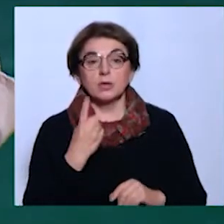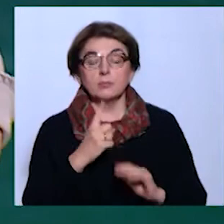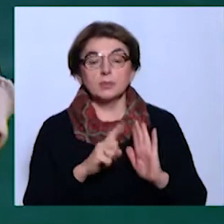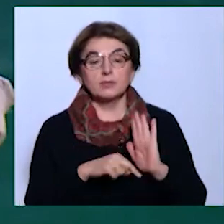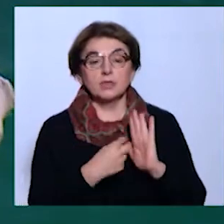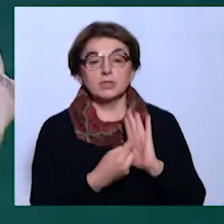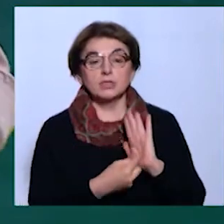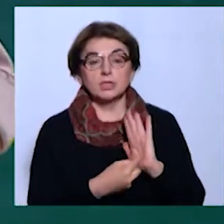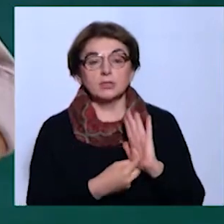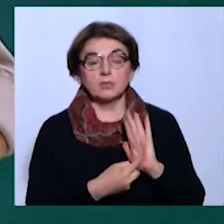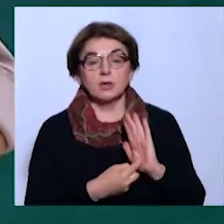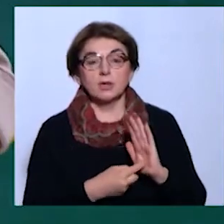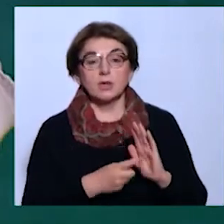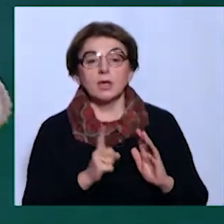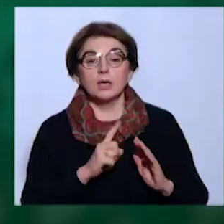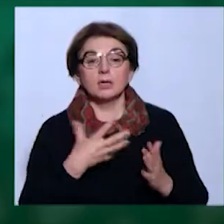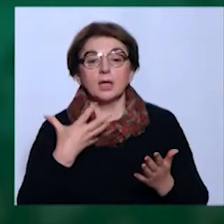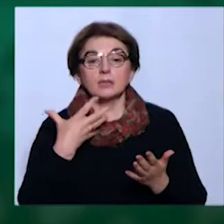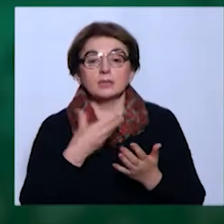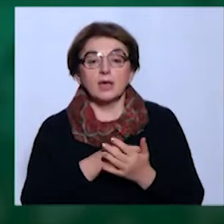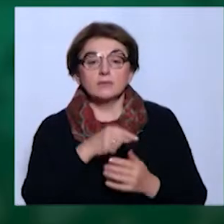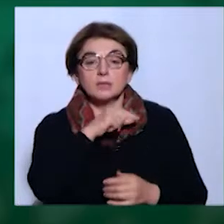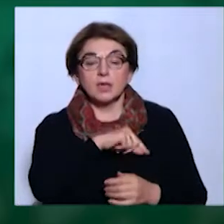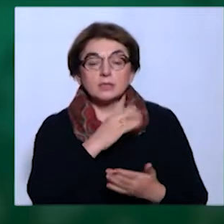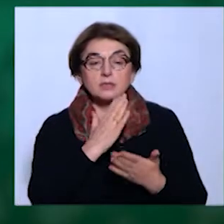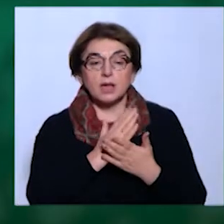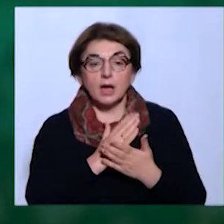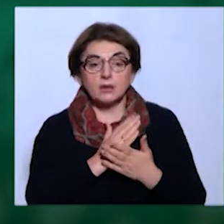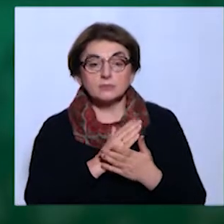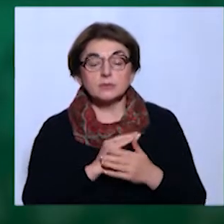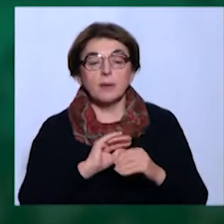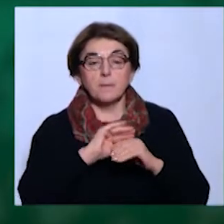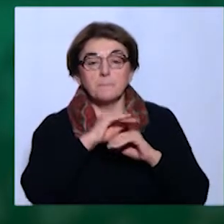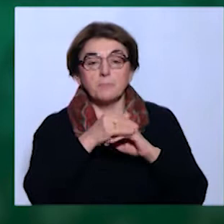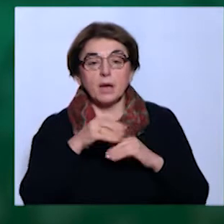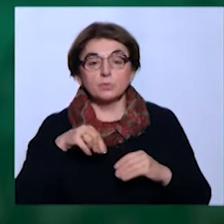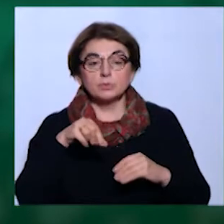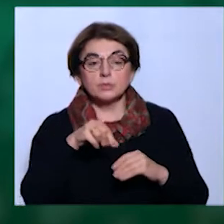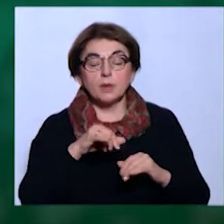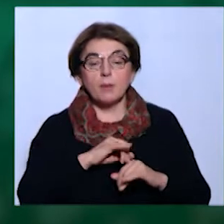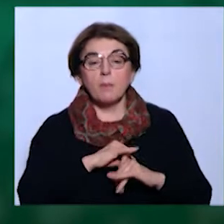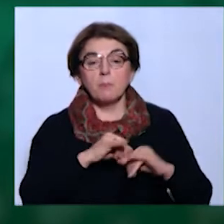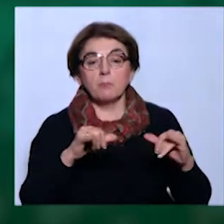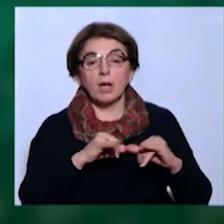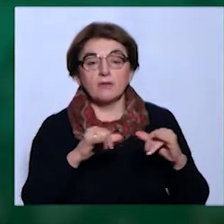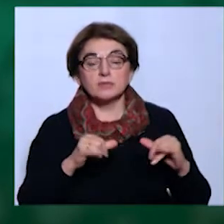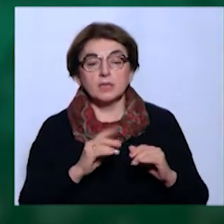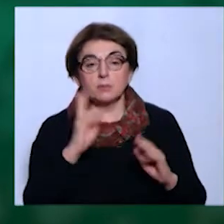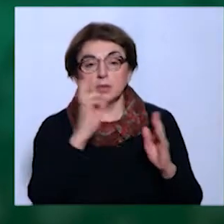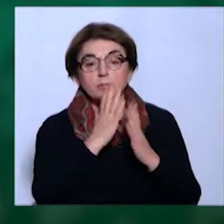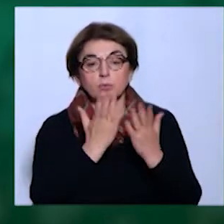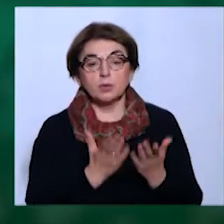şek itkva. Ra tavise bure bebi ganap irobeps paru teslovanim tenare biz partot garcelebas